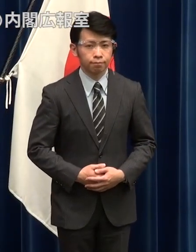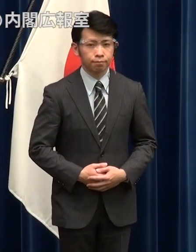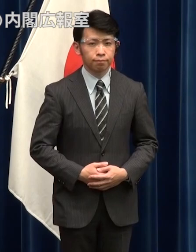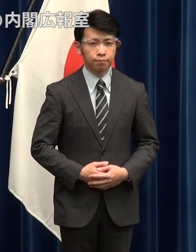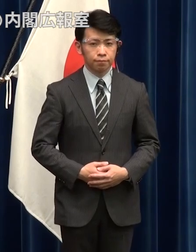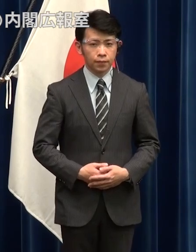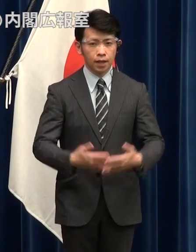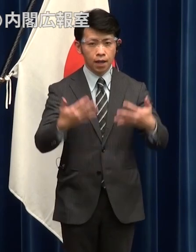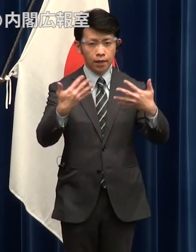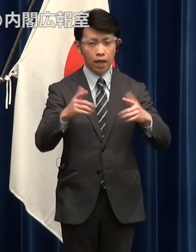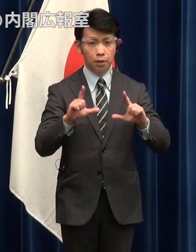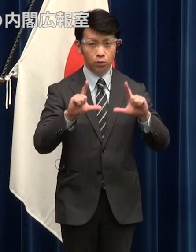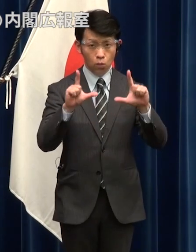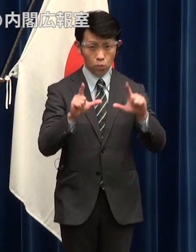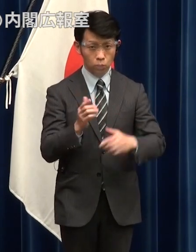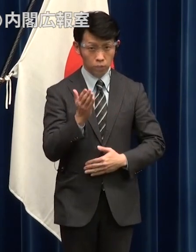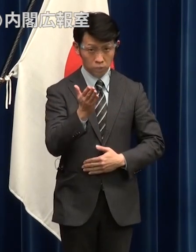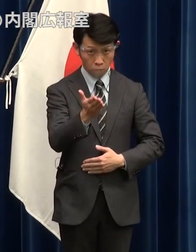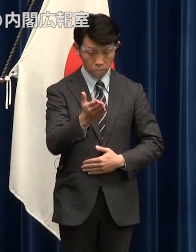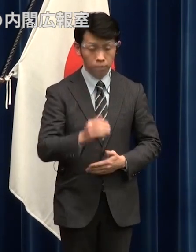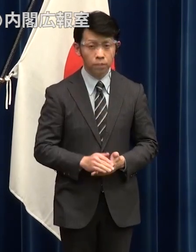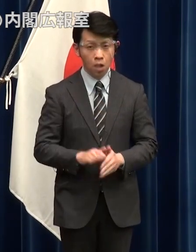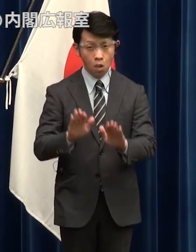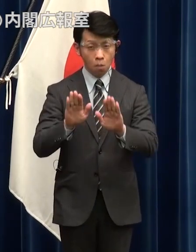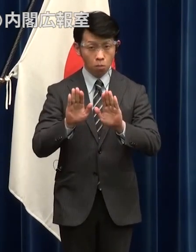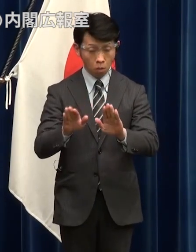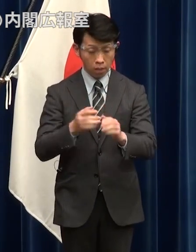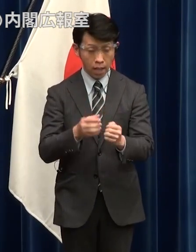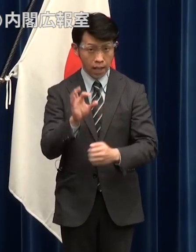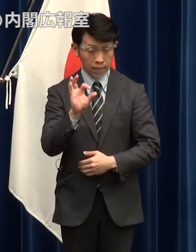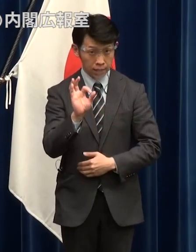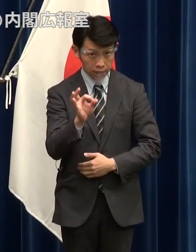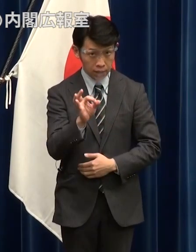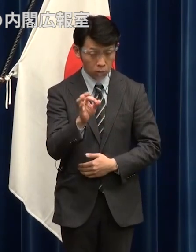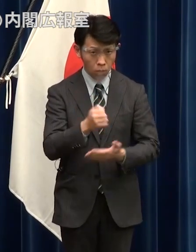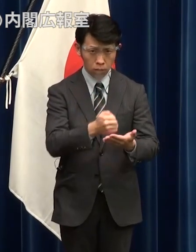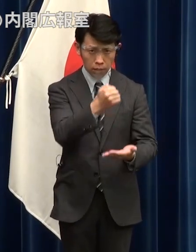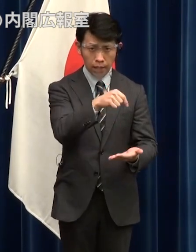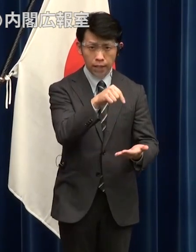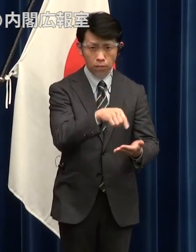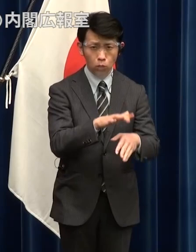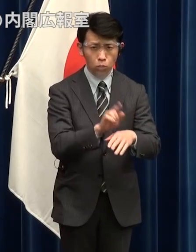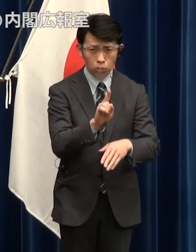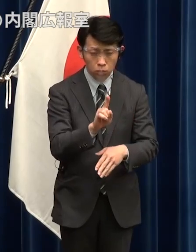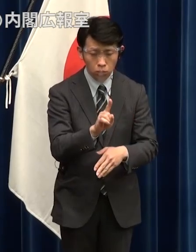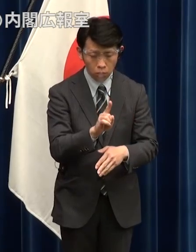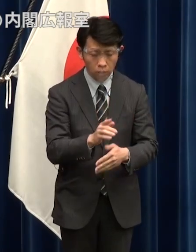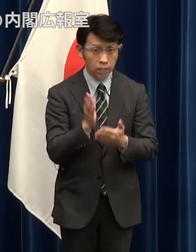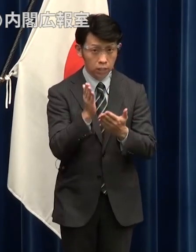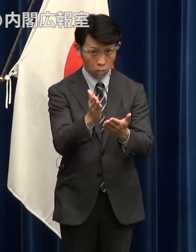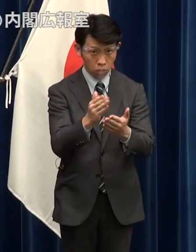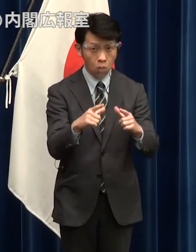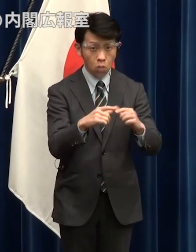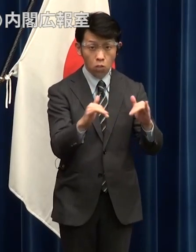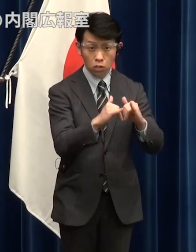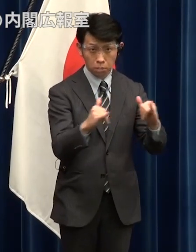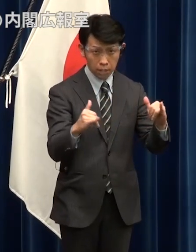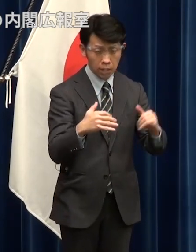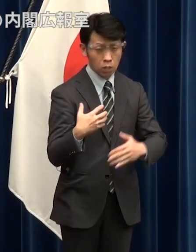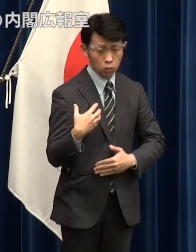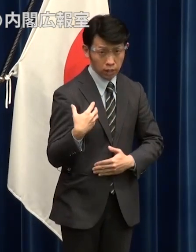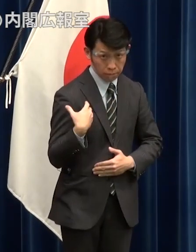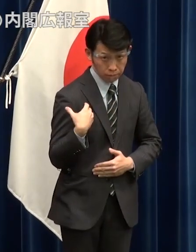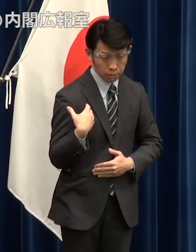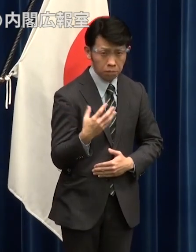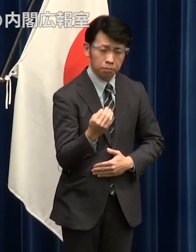テレビ東京篠原と申します。はい、防衛費の財源について重ねて質問させていただきます。 はい、 国民負担をですね、明確に示